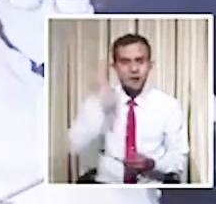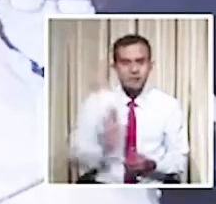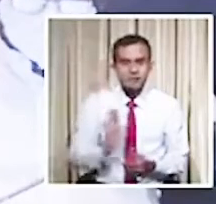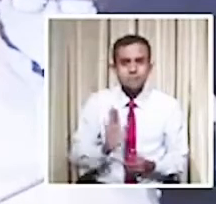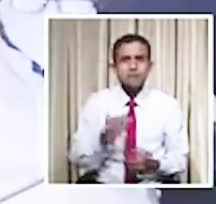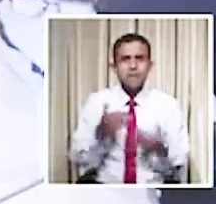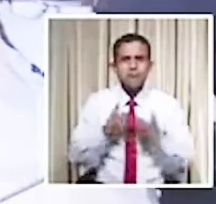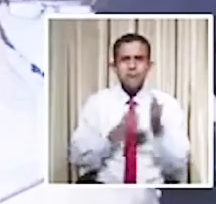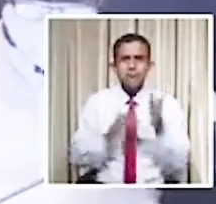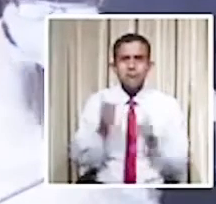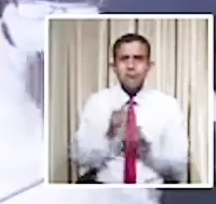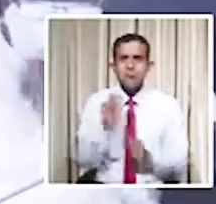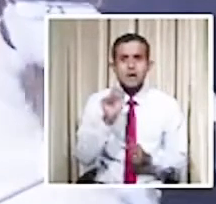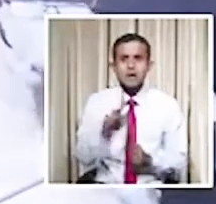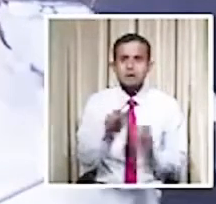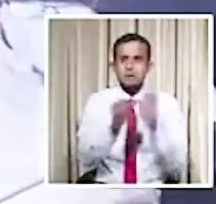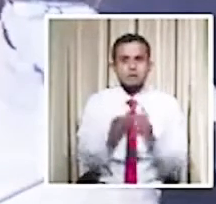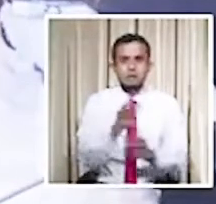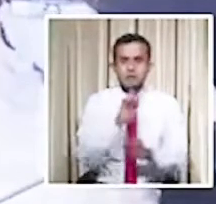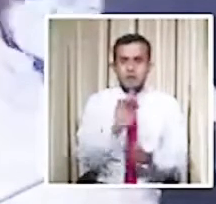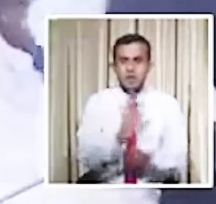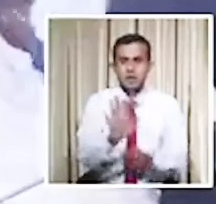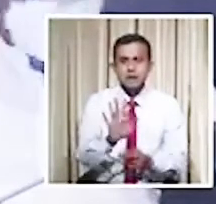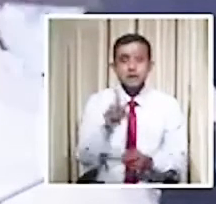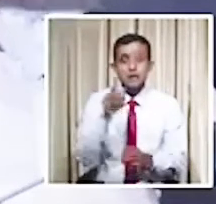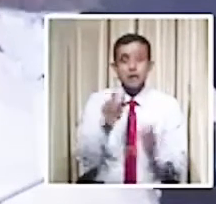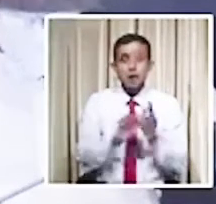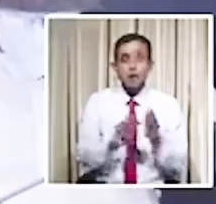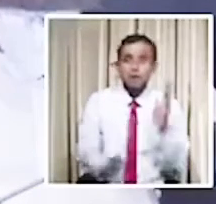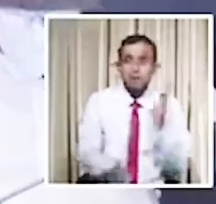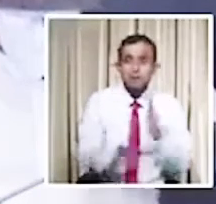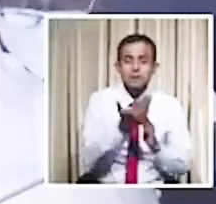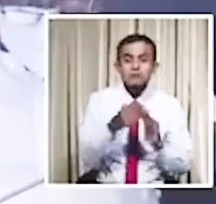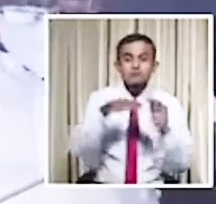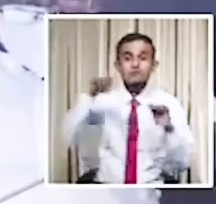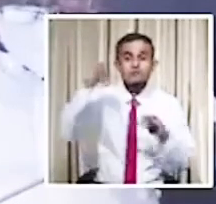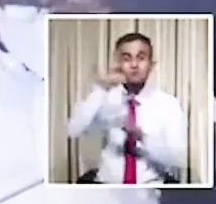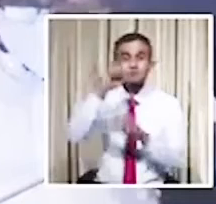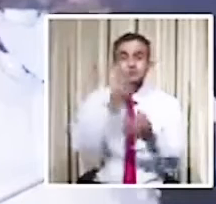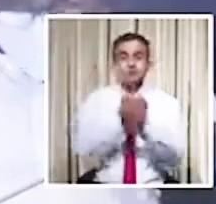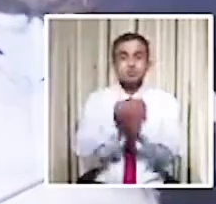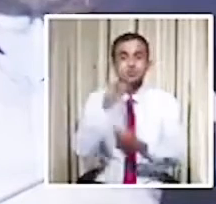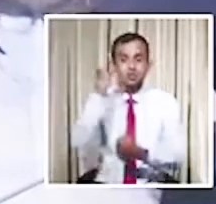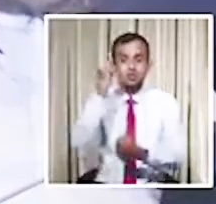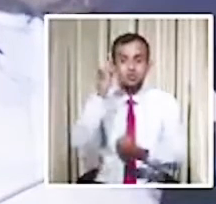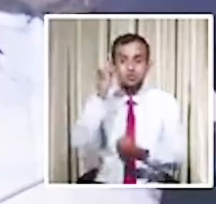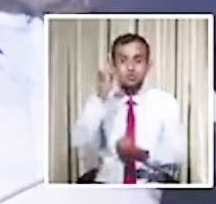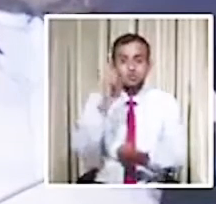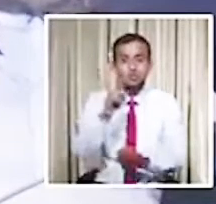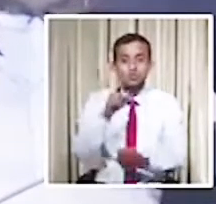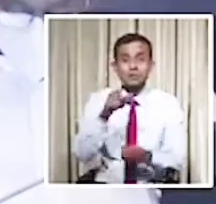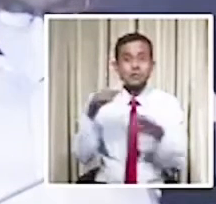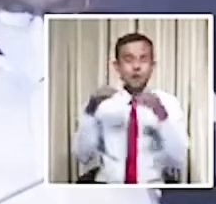ஆர்ப்பாட்டம் தொடர்பில் நடவடிக்கை எடுப்பதாக சிவில் உடை அணிந்த குழு ஒன்றை தயார் நிலை வைத்திருங்கள் என்றும் கூறியுள்ளார். இது ஜனநாயக நாட்டில் வாழும் மக்களுக்கு பொருத்தமற்ற